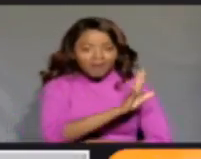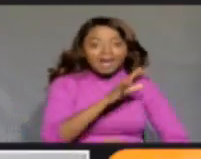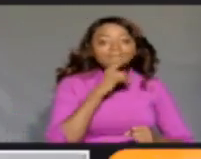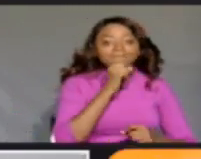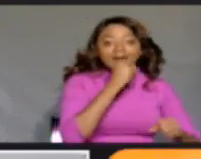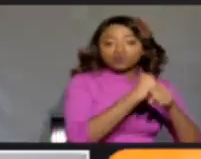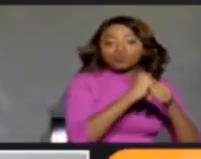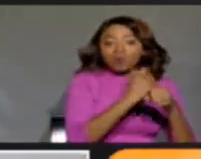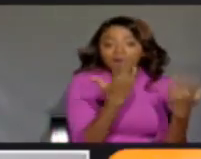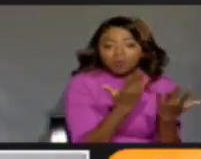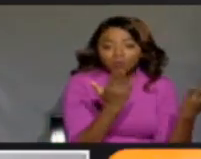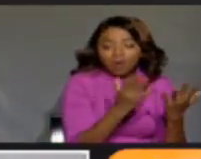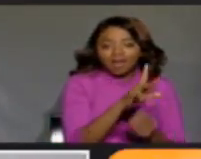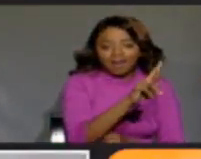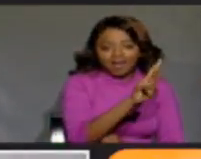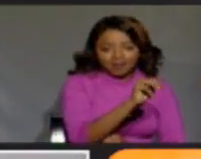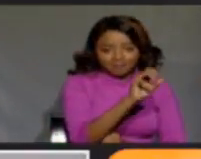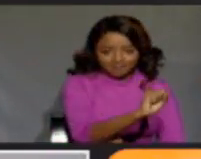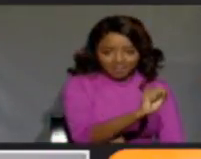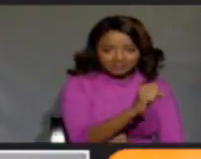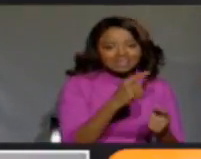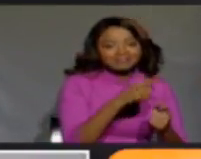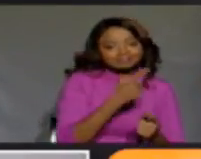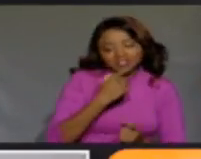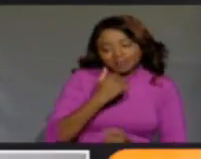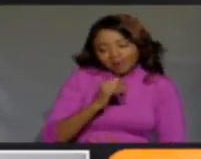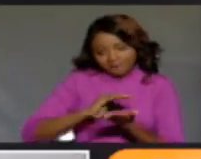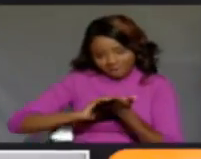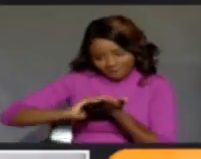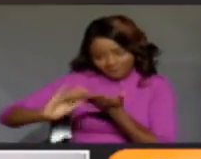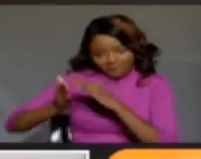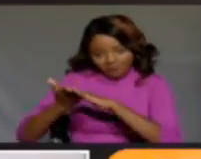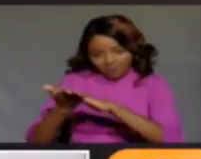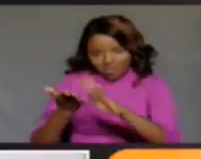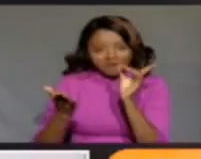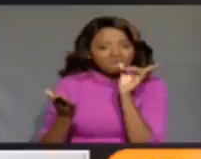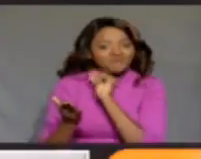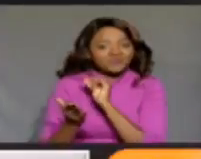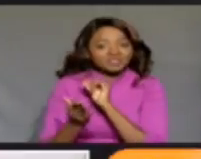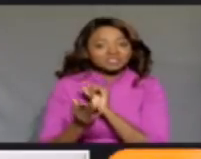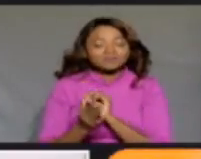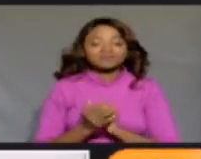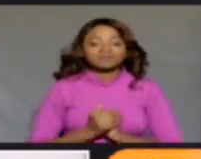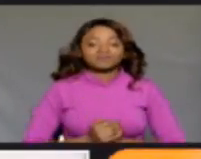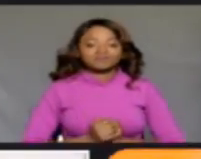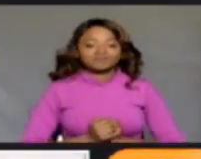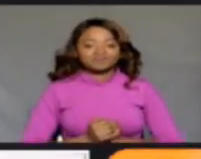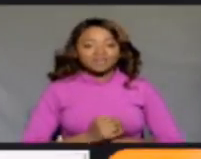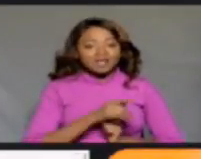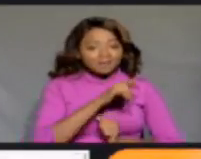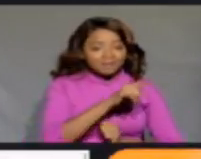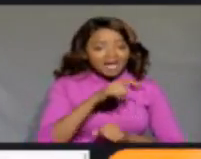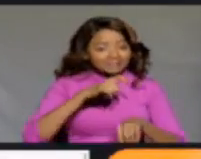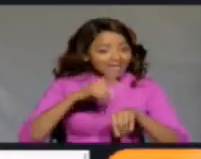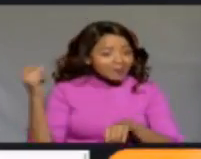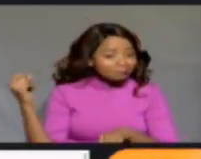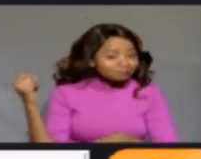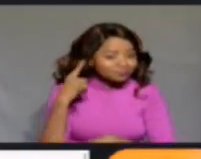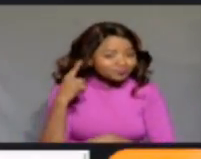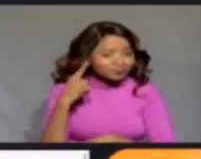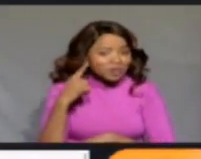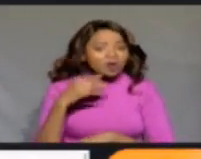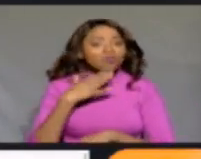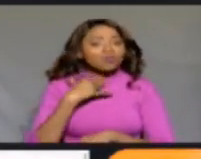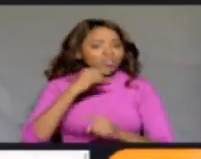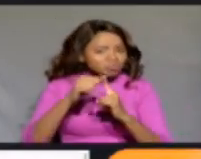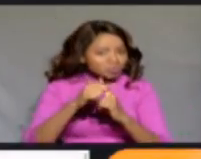katika kampuni ya Royal Media pia amekiri kumsamehe mhubiri huyo. Kaikai mwezi Machi mwaka huu aliwasilisha malalamishi kortini baada ya mhubiri